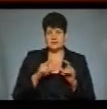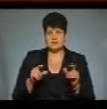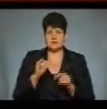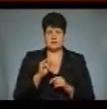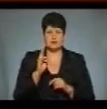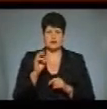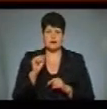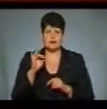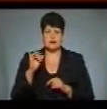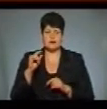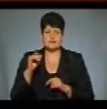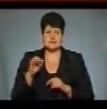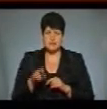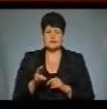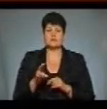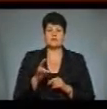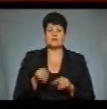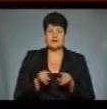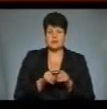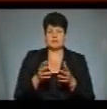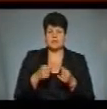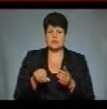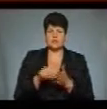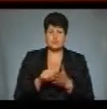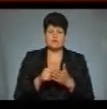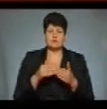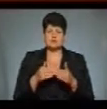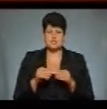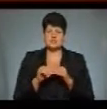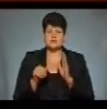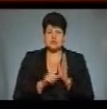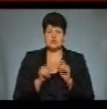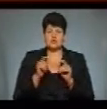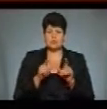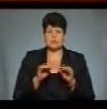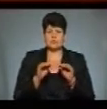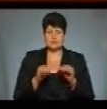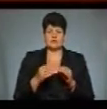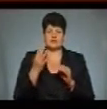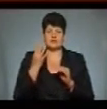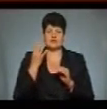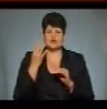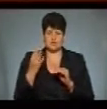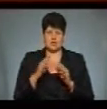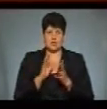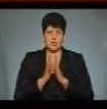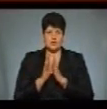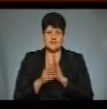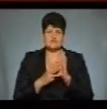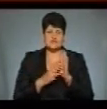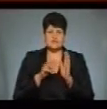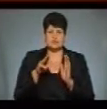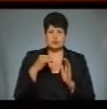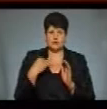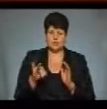Каразіян. Також у проєкті взяли участь випускники 16-ї школи. Вони висадили 4 кущі самшиту, 8 туй, 150